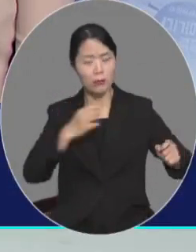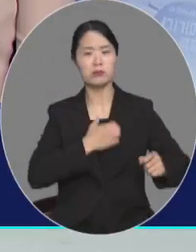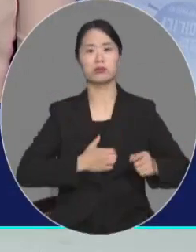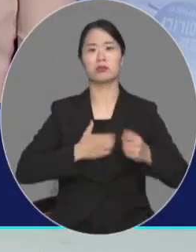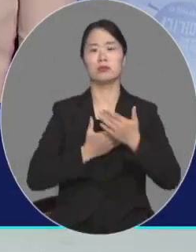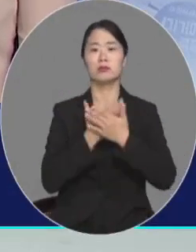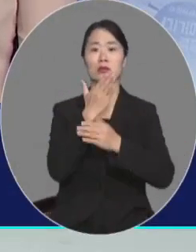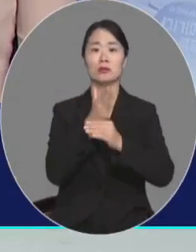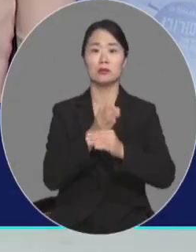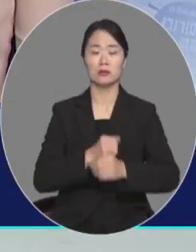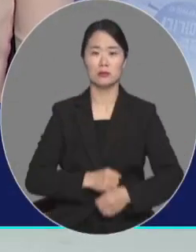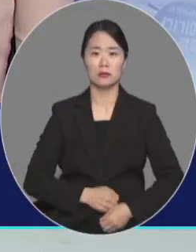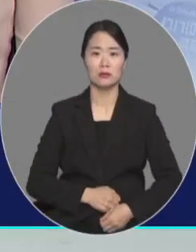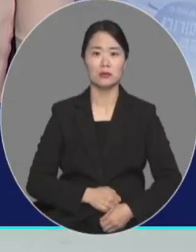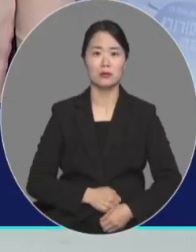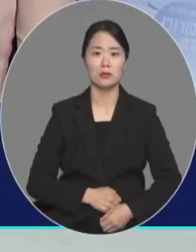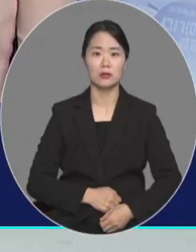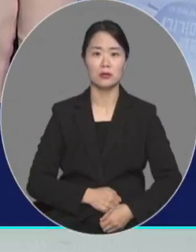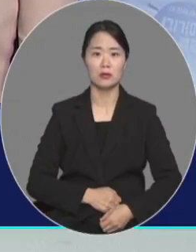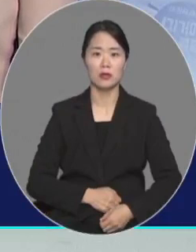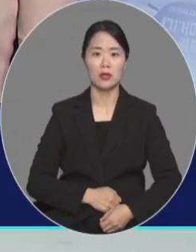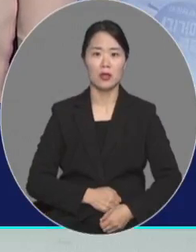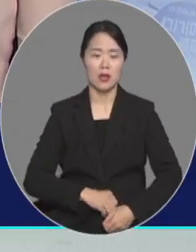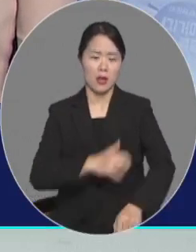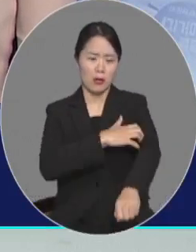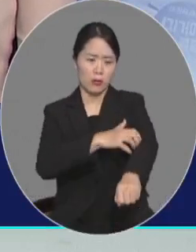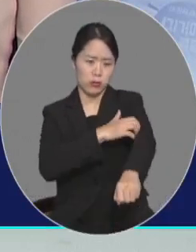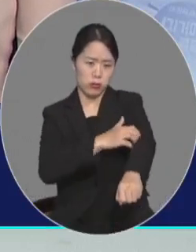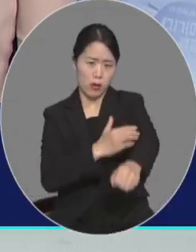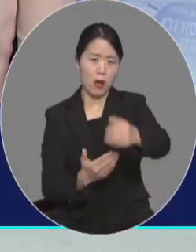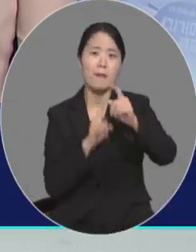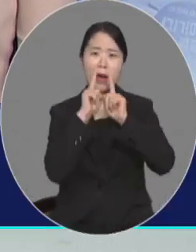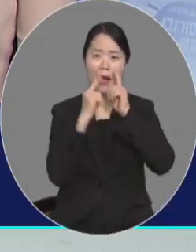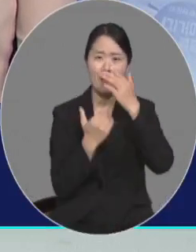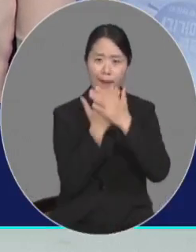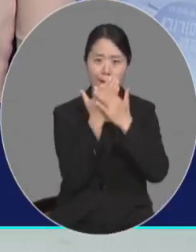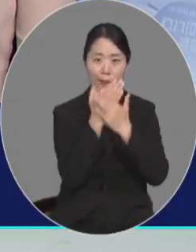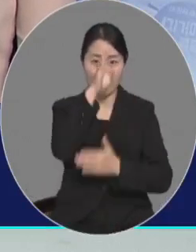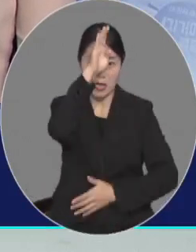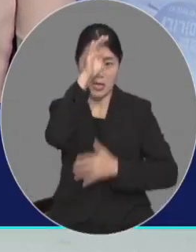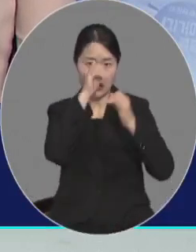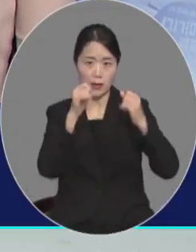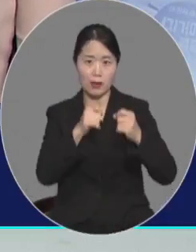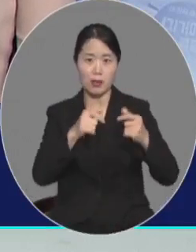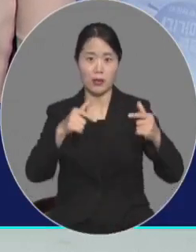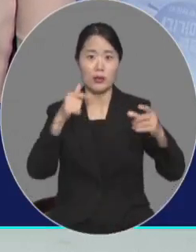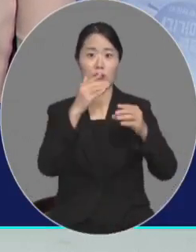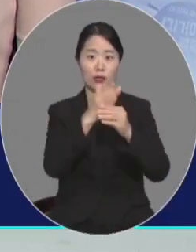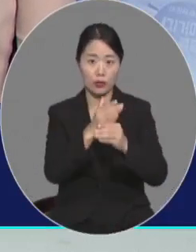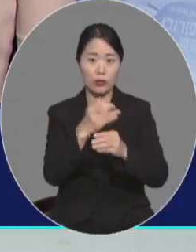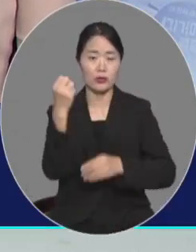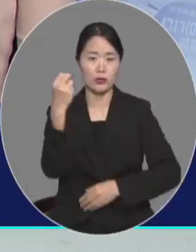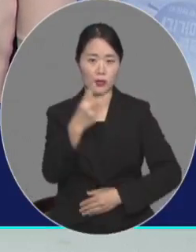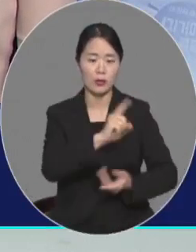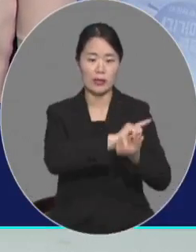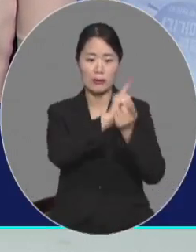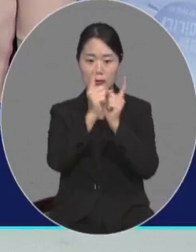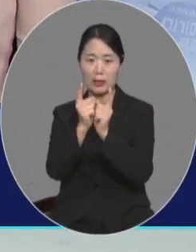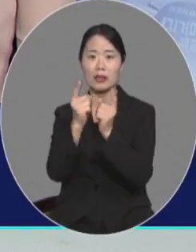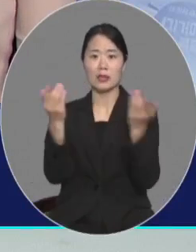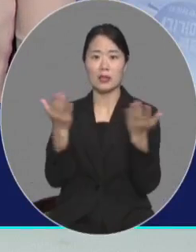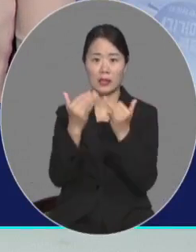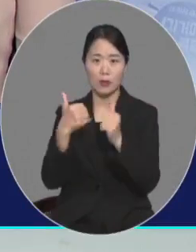있습니다. 그러는 와중에 불편을 토로하는 환자들이 조금씩 나오고 있고 대체 인력이 투입된 의료